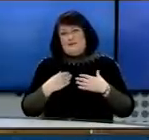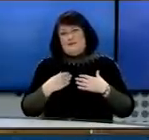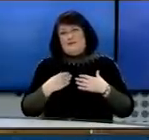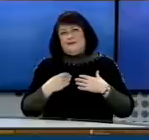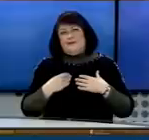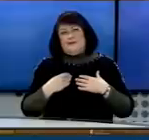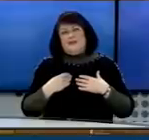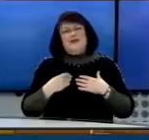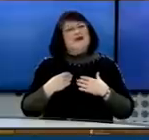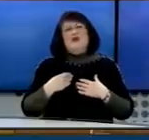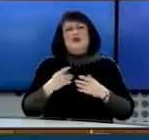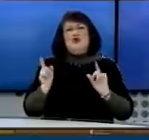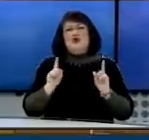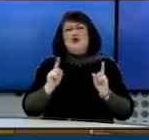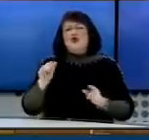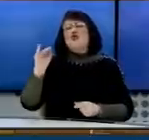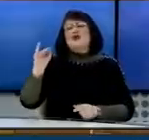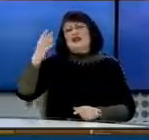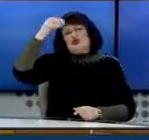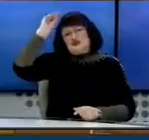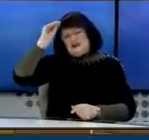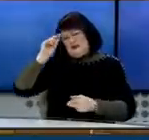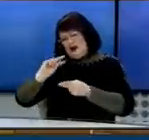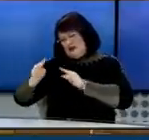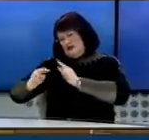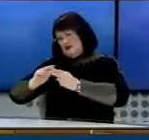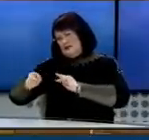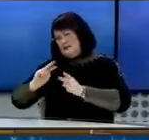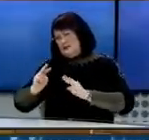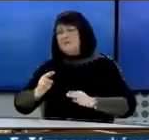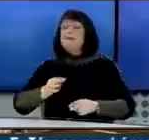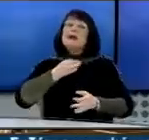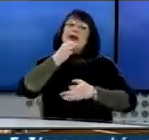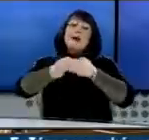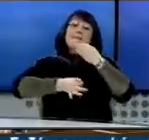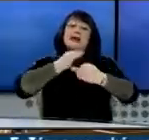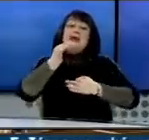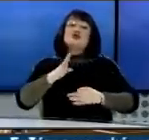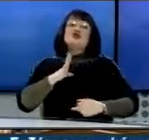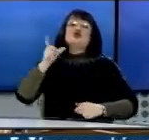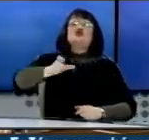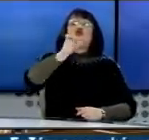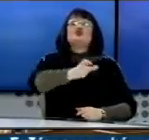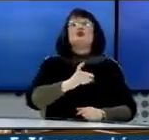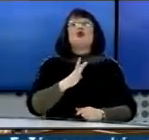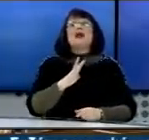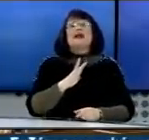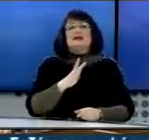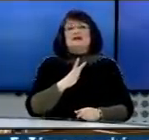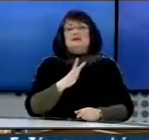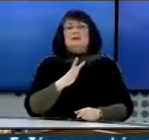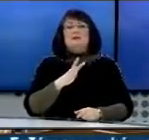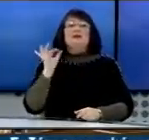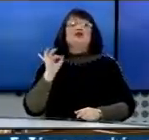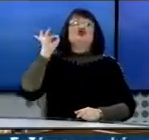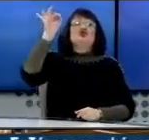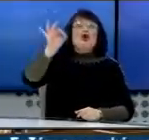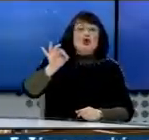Όπως είπα, όχι για να απευθυνθώ πρωτίστως στον κύριο Τσίπρα, αλλά για να μιλήσω στους πολίτες. Στόχος